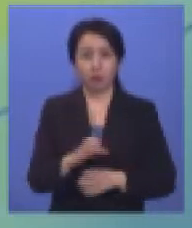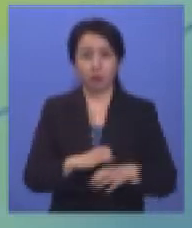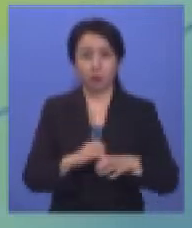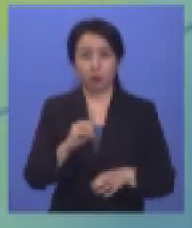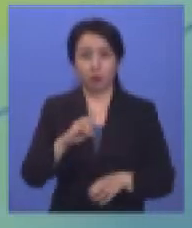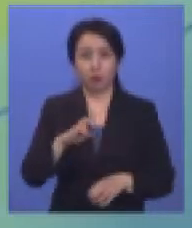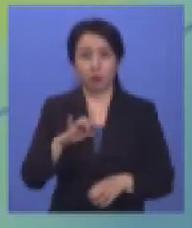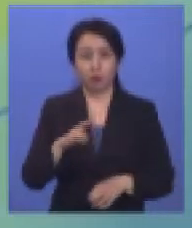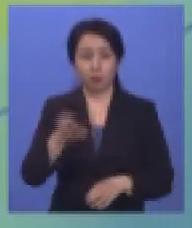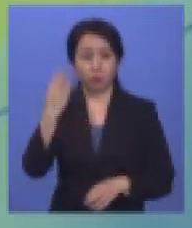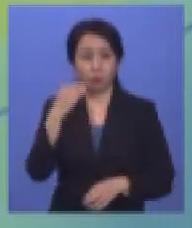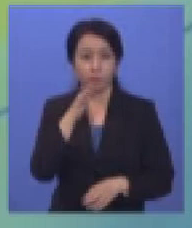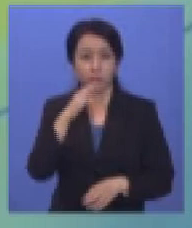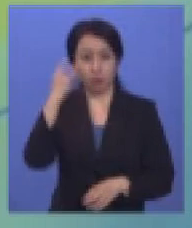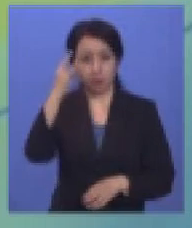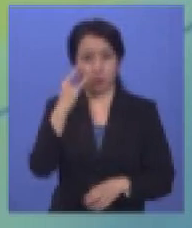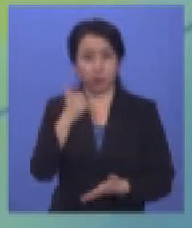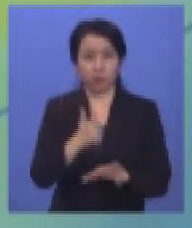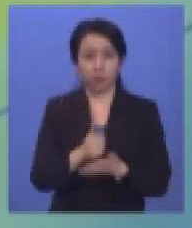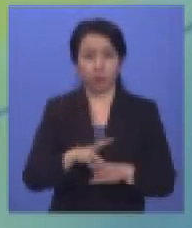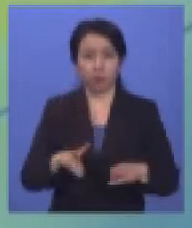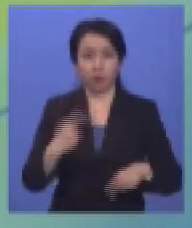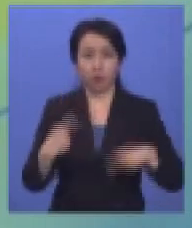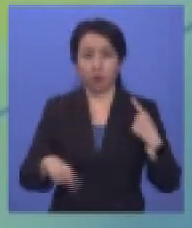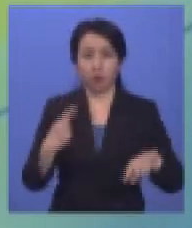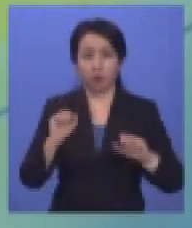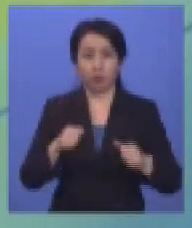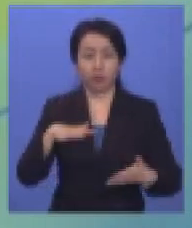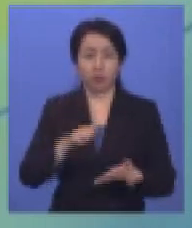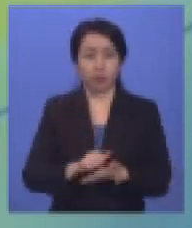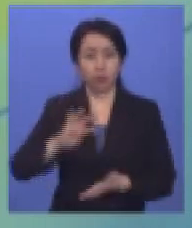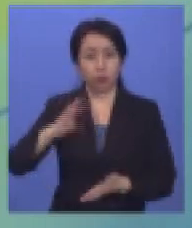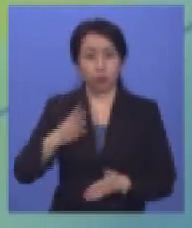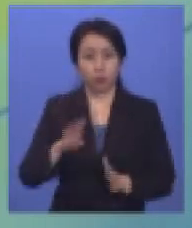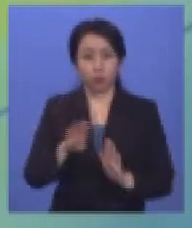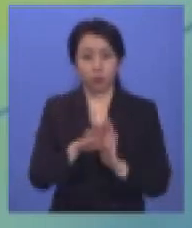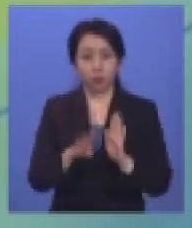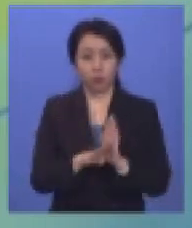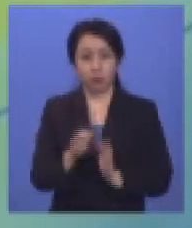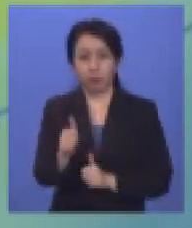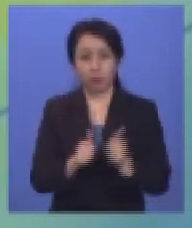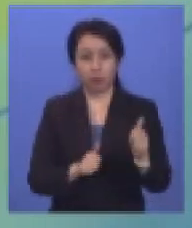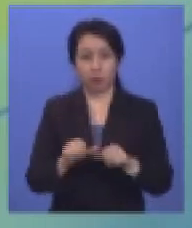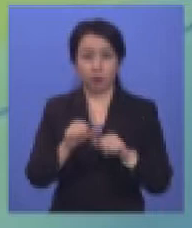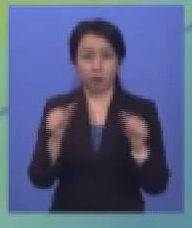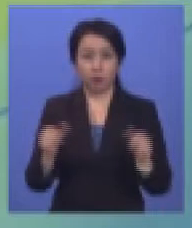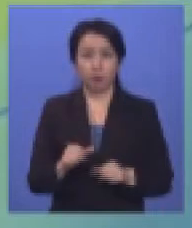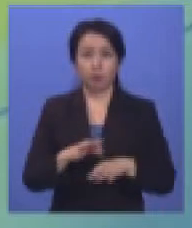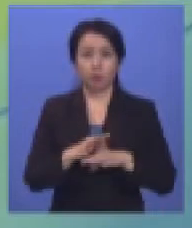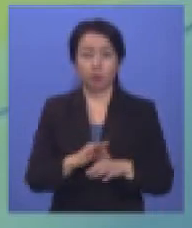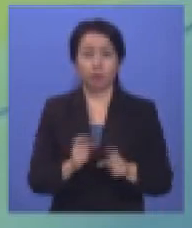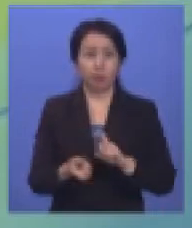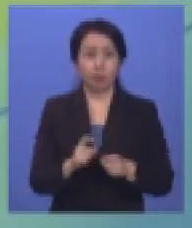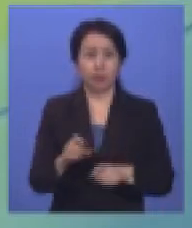осиек в прошлом сезоне в казахстанской премьер-лиге наши футболисты смогли занять четвертую строчку в турнирной таблице и оформить себе